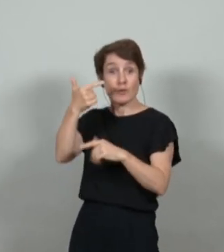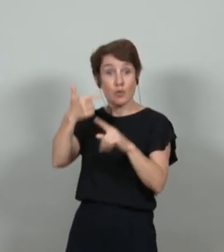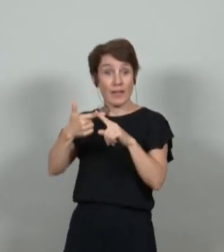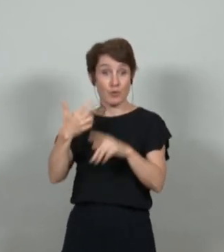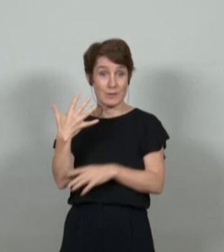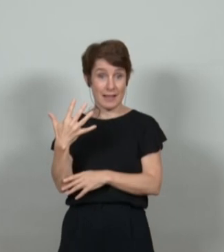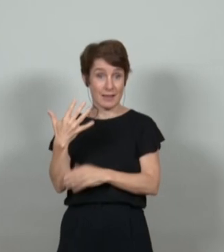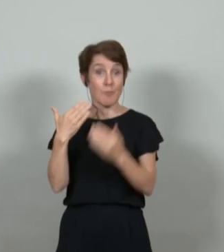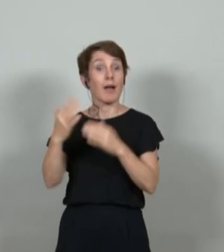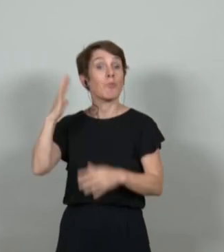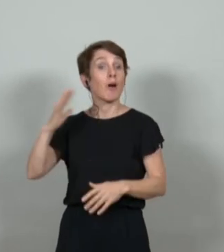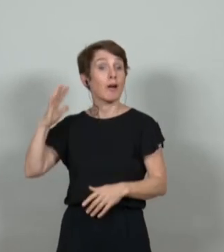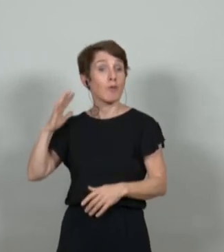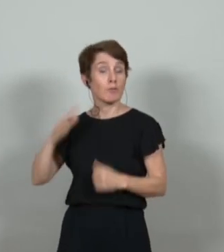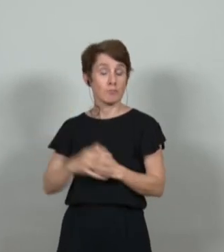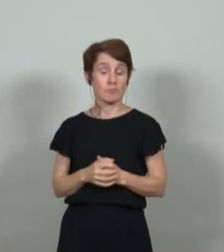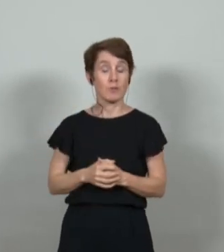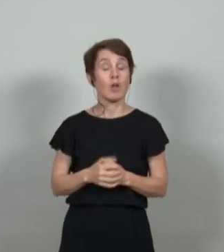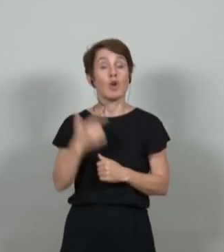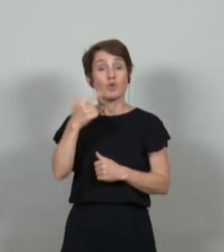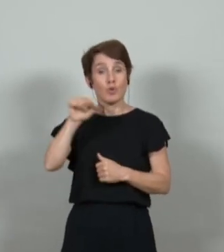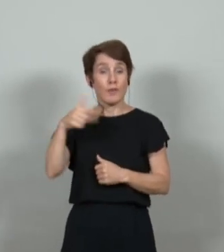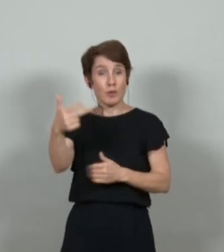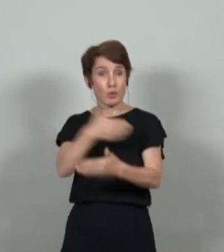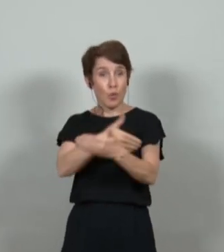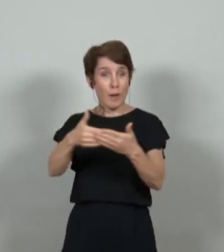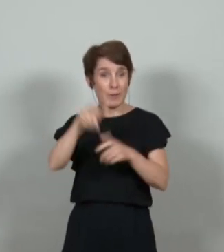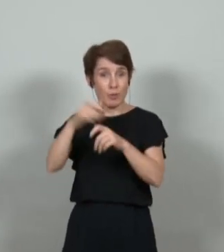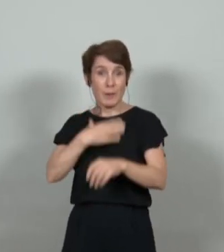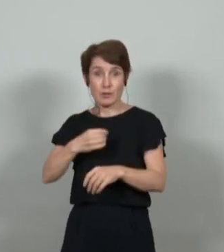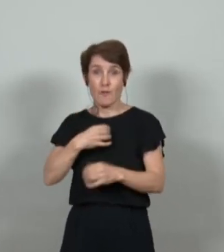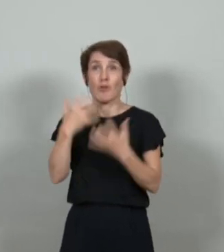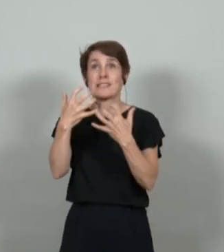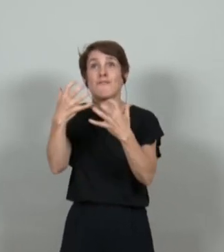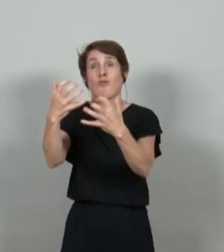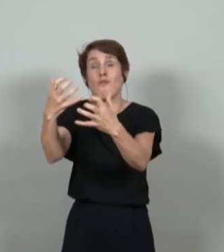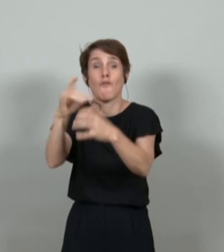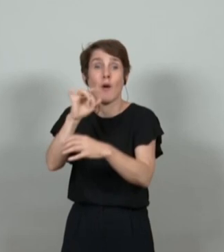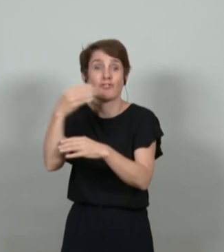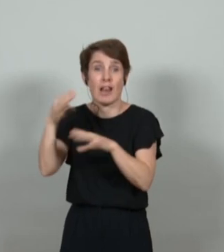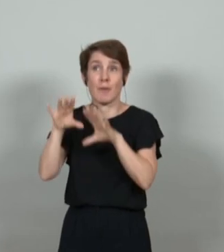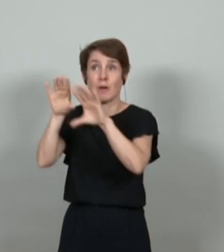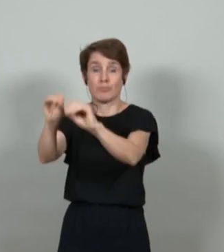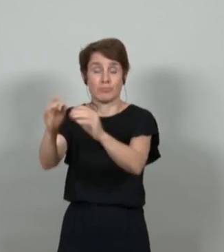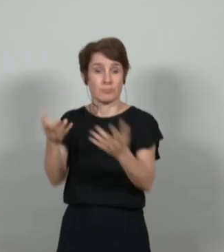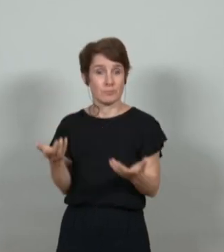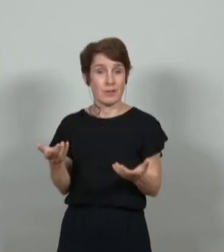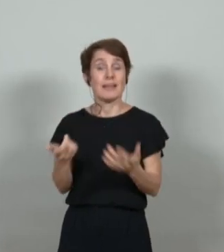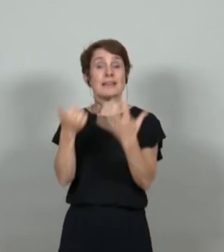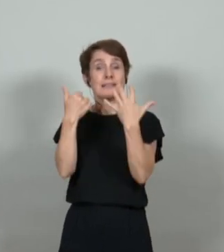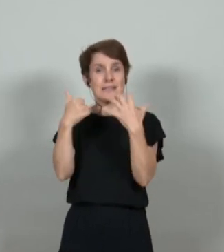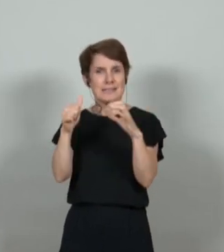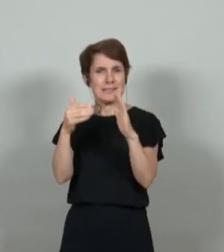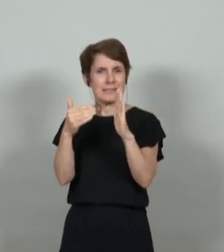jadis 2,3 millions donc de Français sont demandeurs de logement social 600 000 habitations